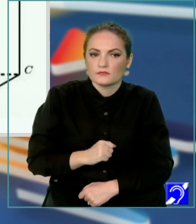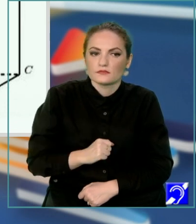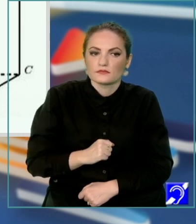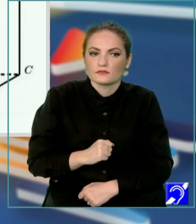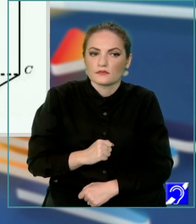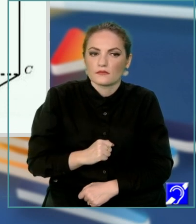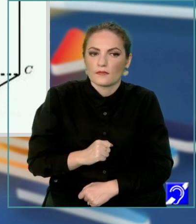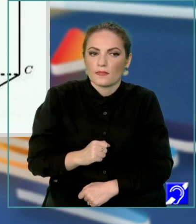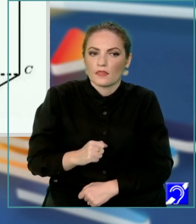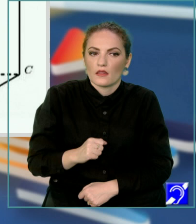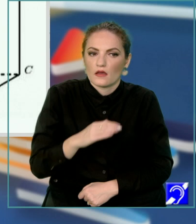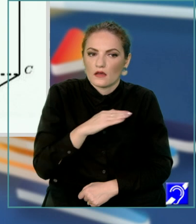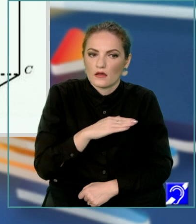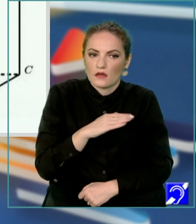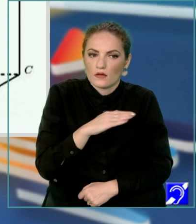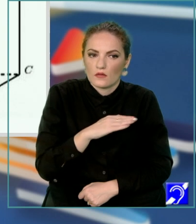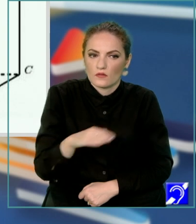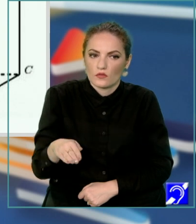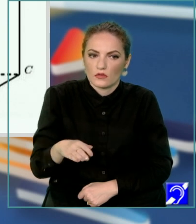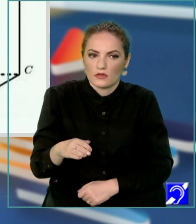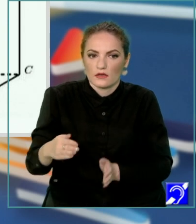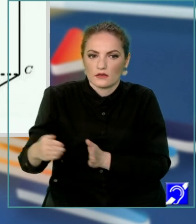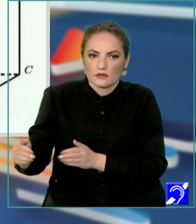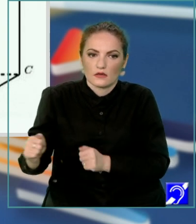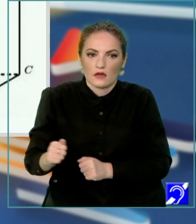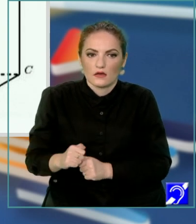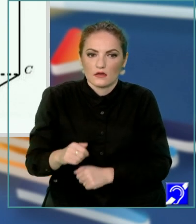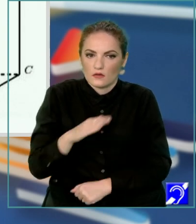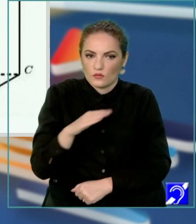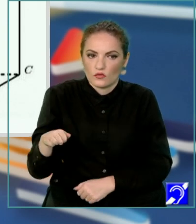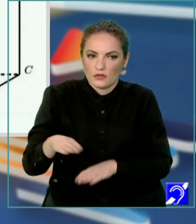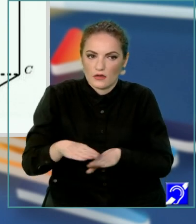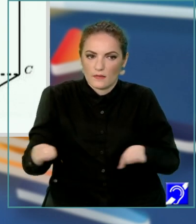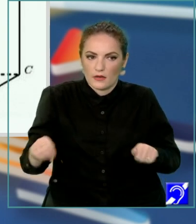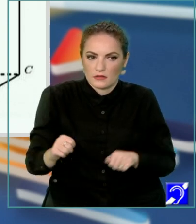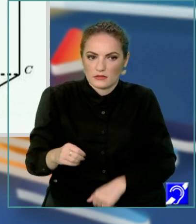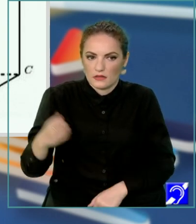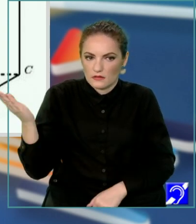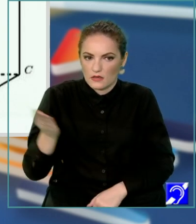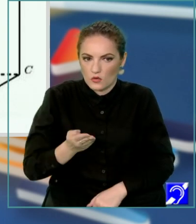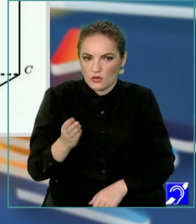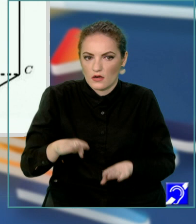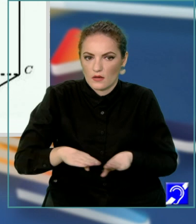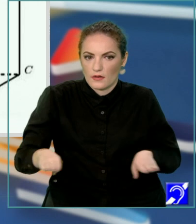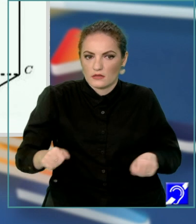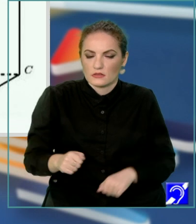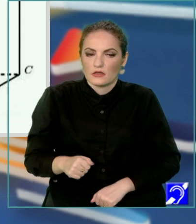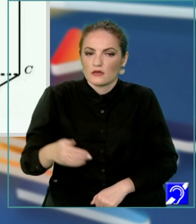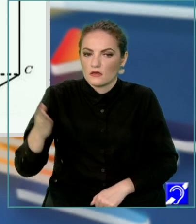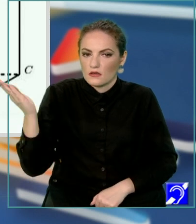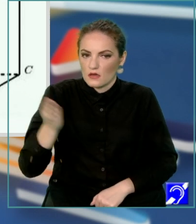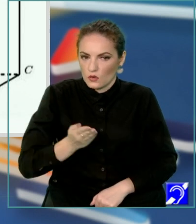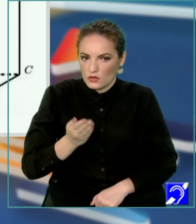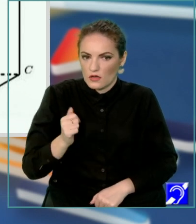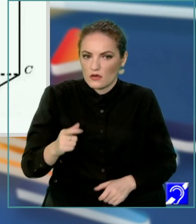laterală muchia bazei diagonală a bazei sau diagonală a paralelipipedului desigur